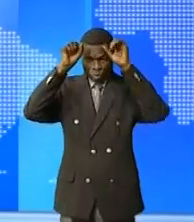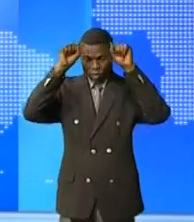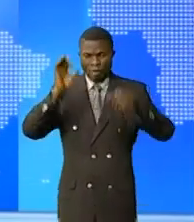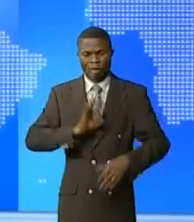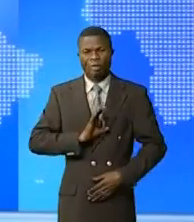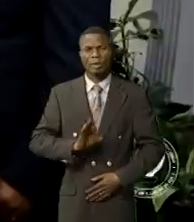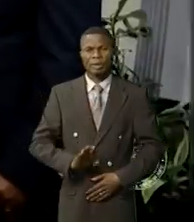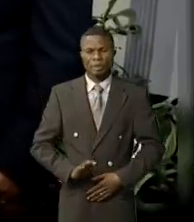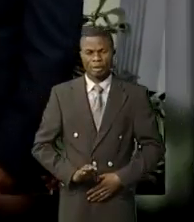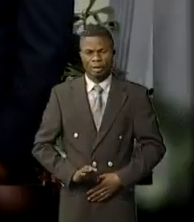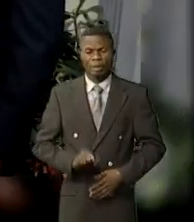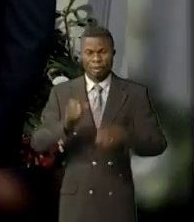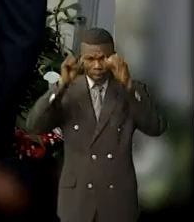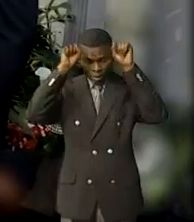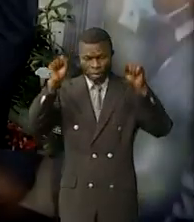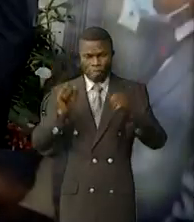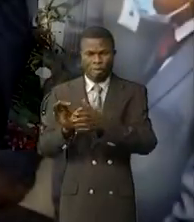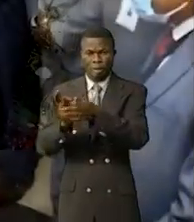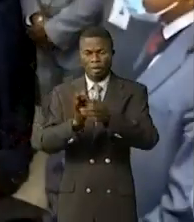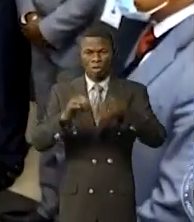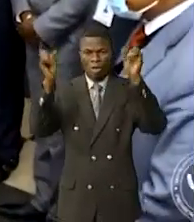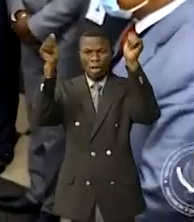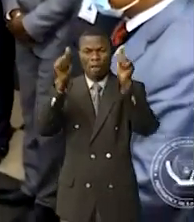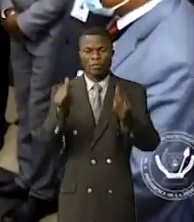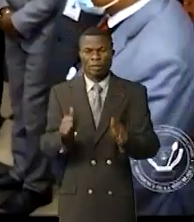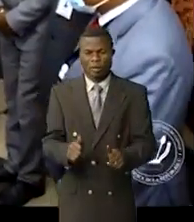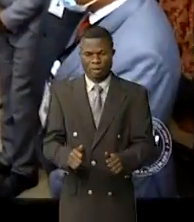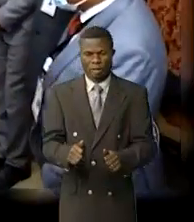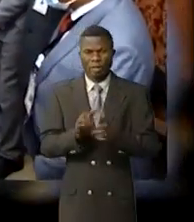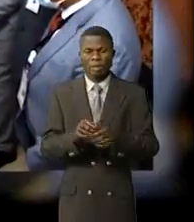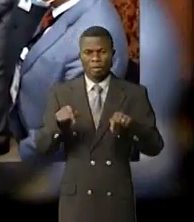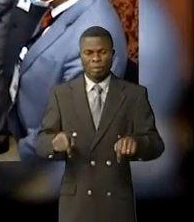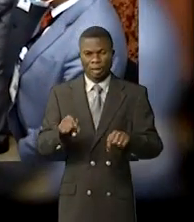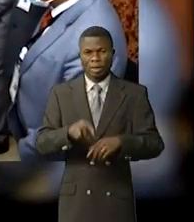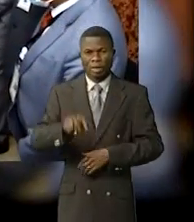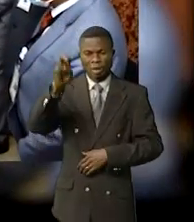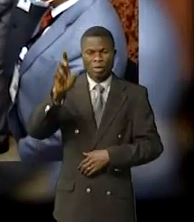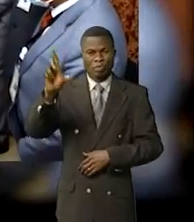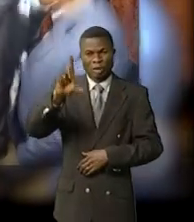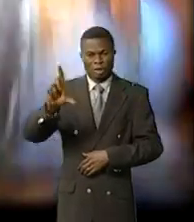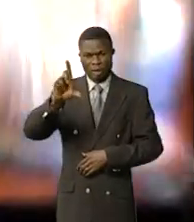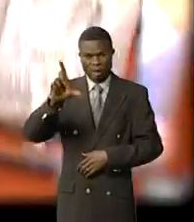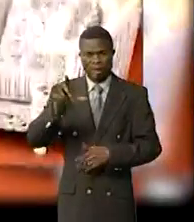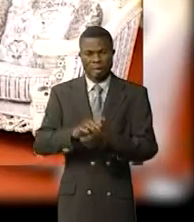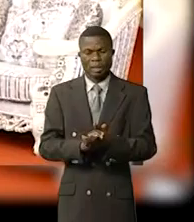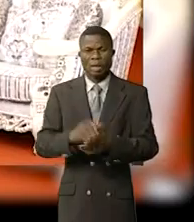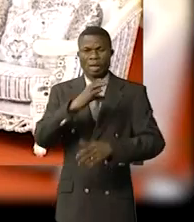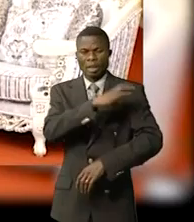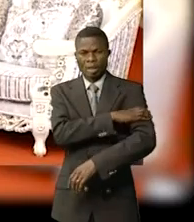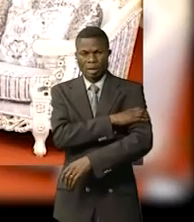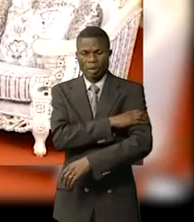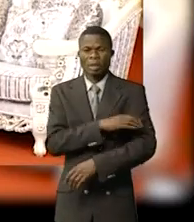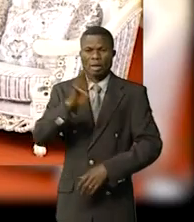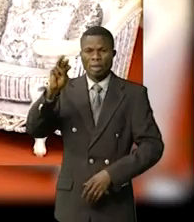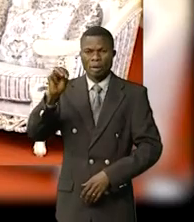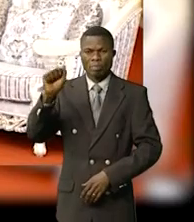Félix-Antoine Tshisekedi Tshilombo, président en exercice de l'Union africaine, séjourne depuis ce lundi soir à Lilongwe, capitale du